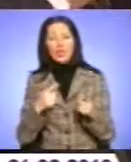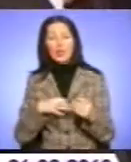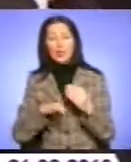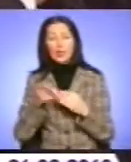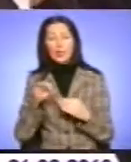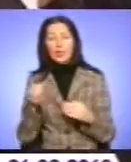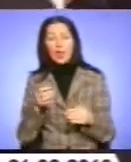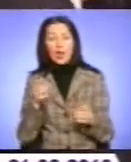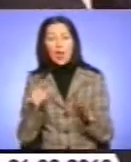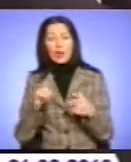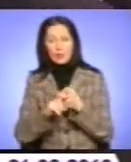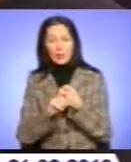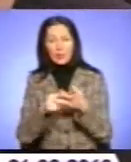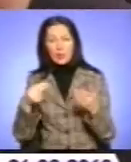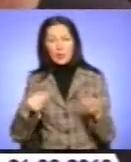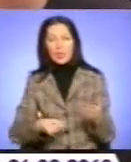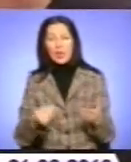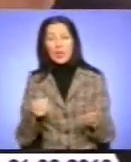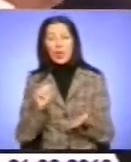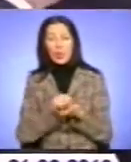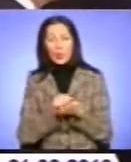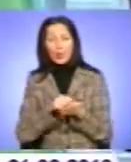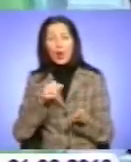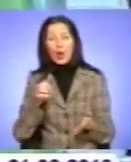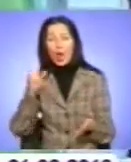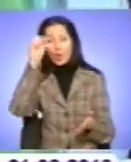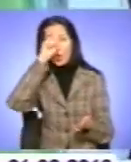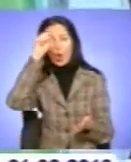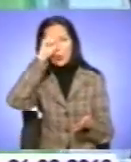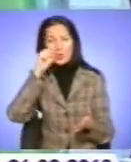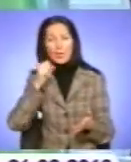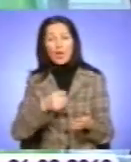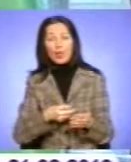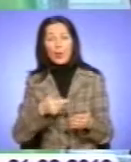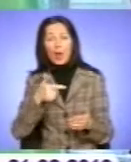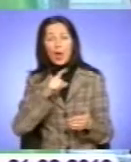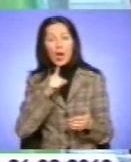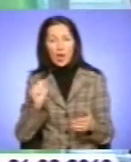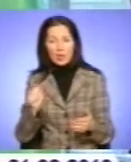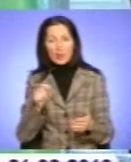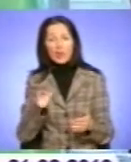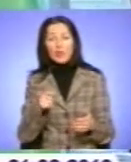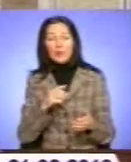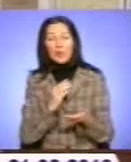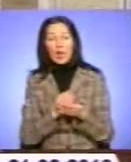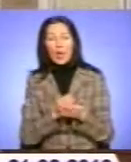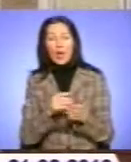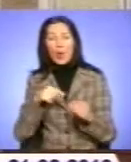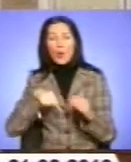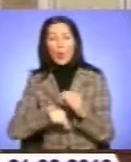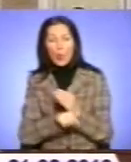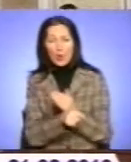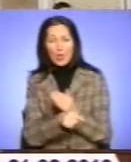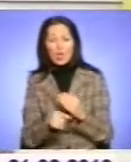підписання меморандуму із Туркменістаном щодо співпраці в нафтогазовій сфері. Він передбачає пошукове та експлуатаційне буріння і освоєння родовищ,